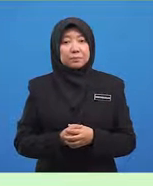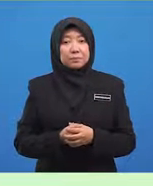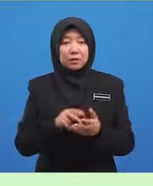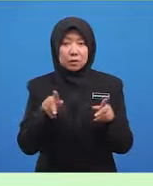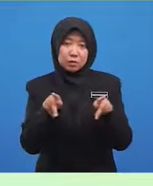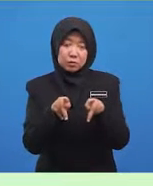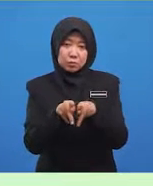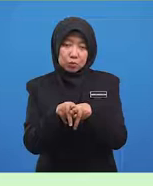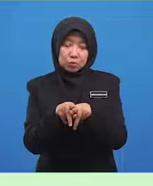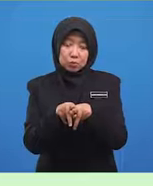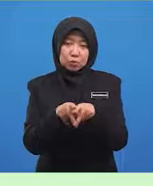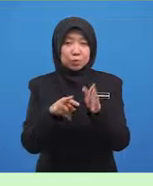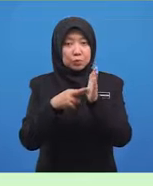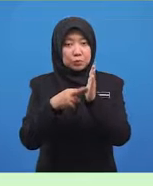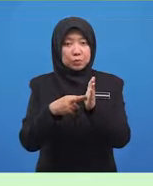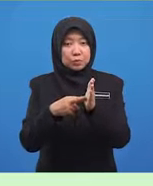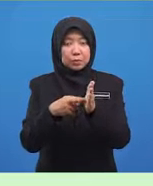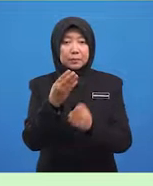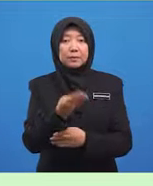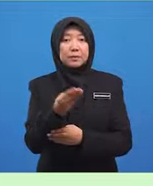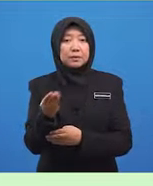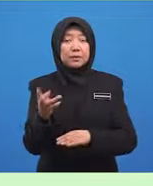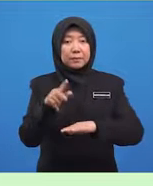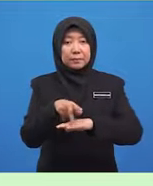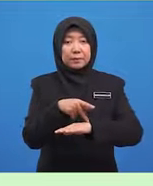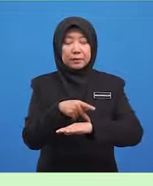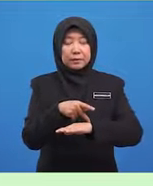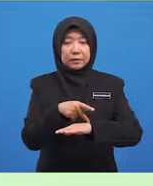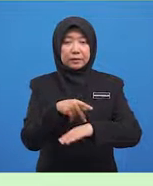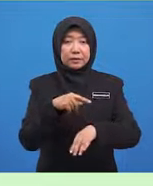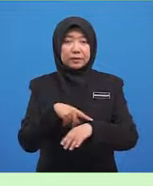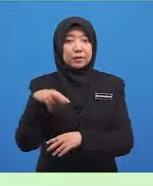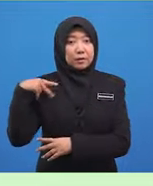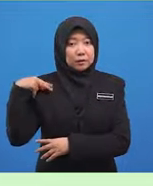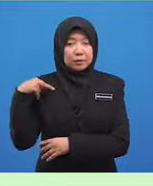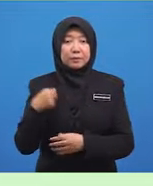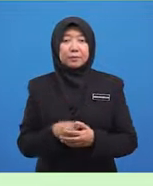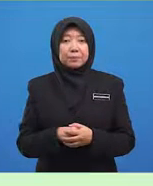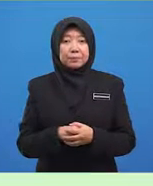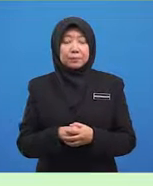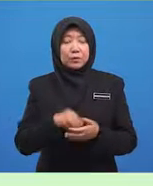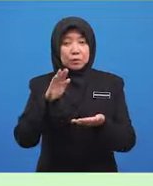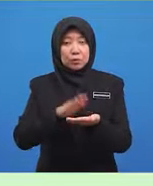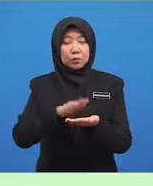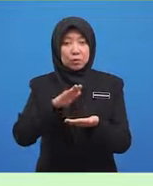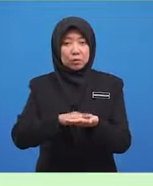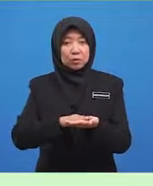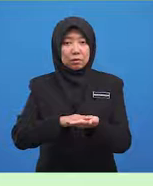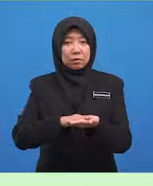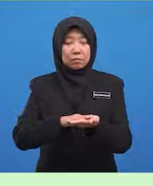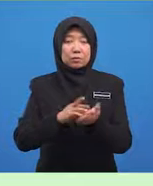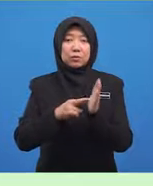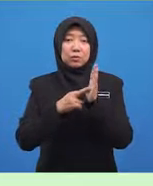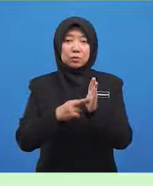Kasut merujuk kepada benda yang dipakai pada kaki, manakala sekolah merujuk